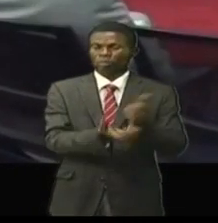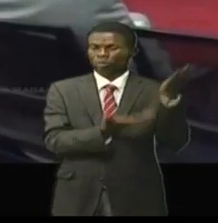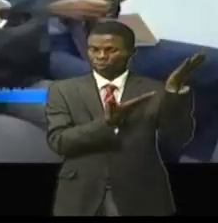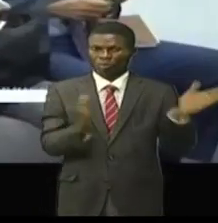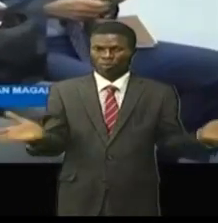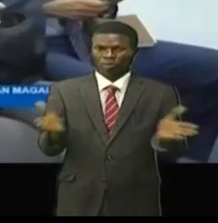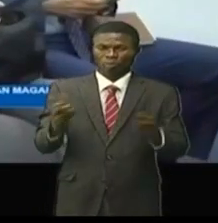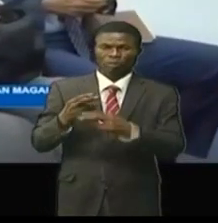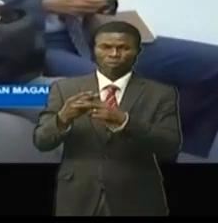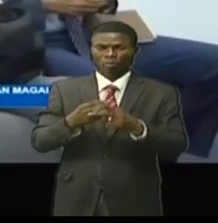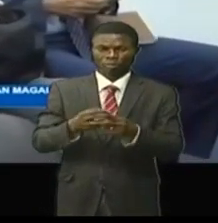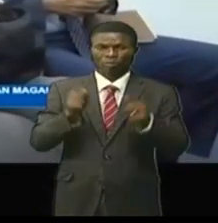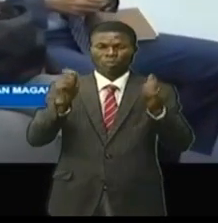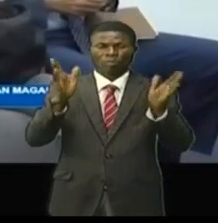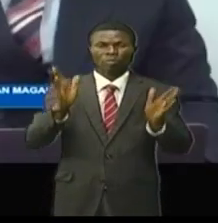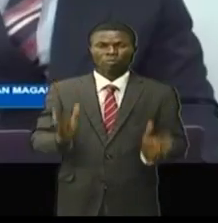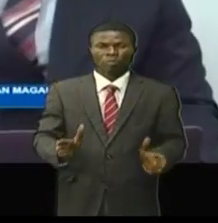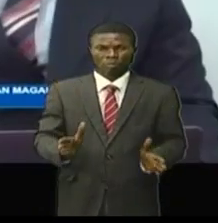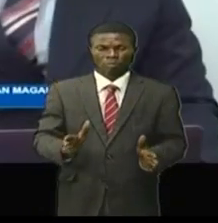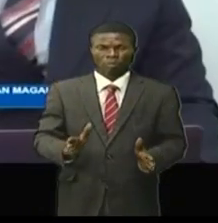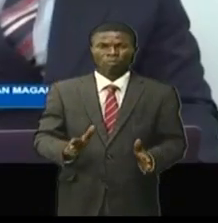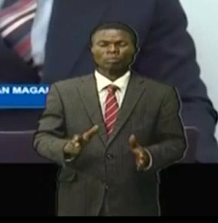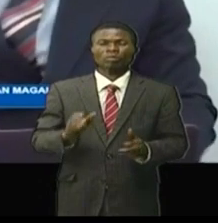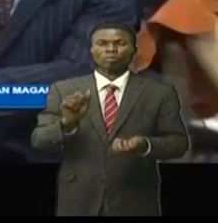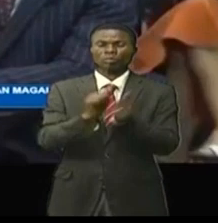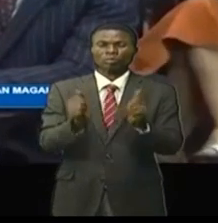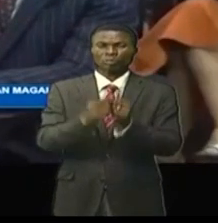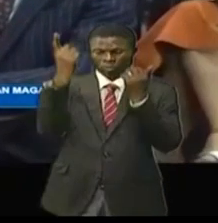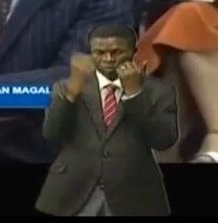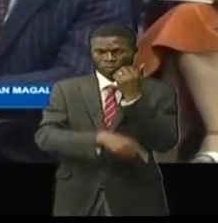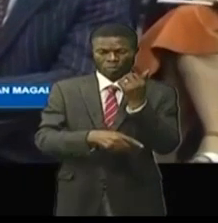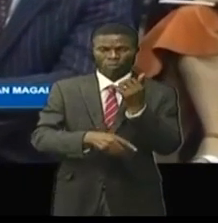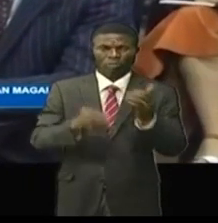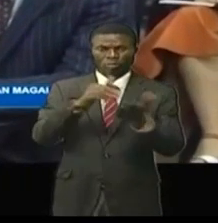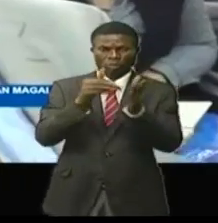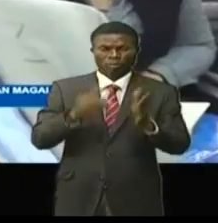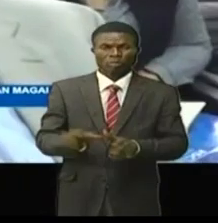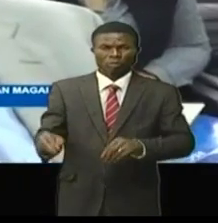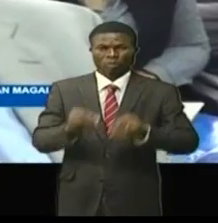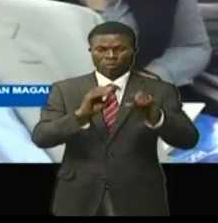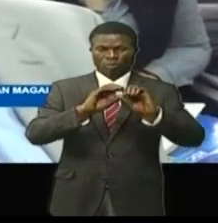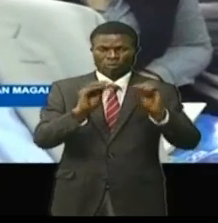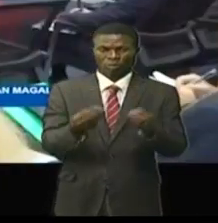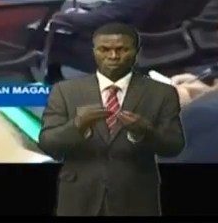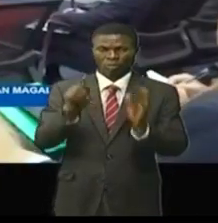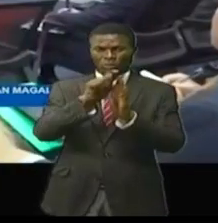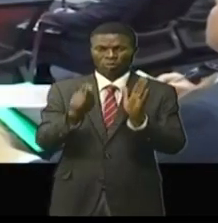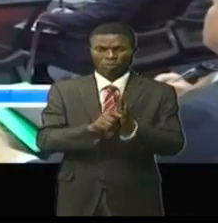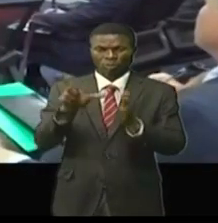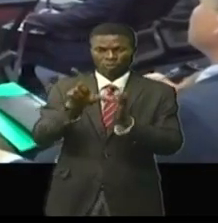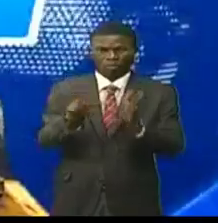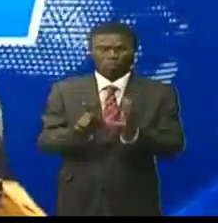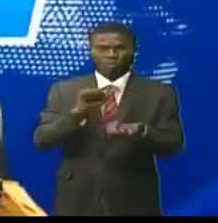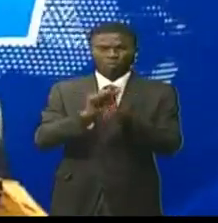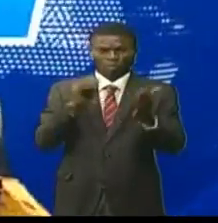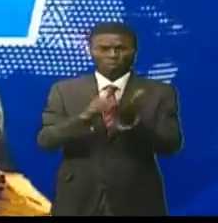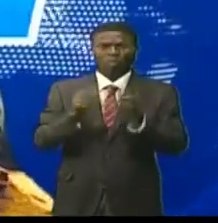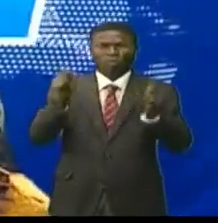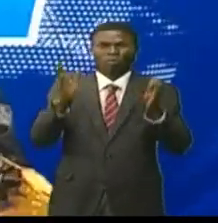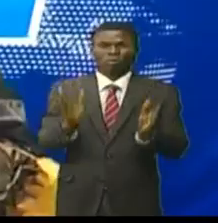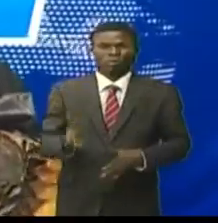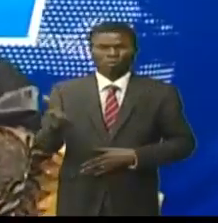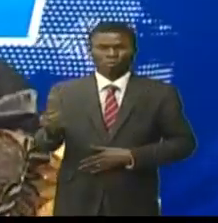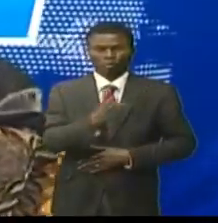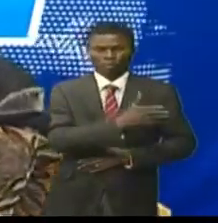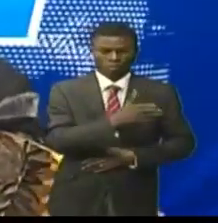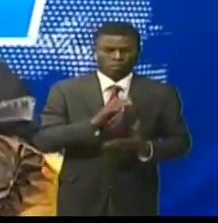renforcer la sécurité de journalistes, la dépénalisation de délits de presse et la mise en place de nouveaux textes de loi sur la presse. Faisons